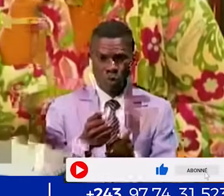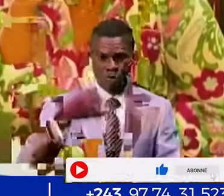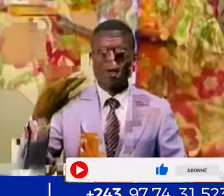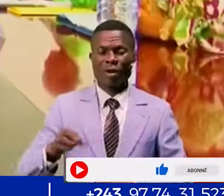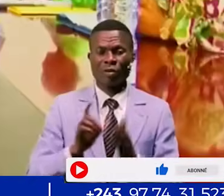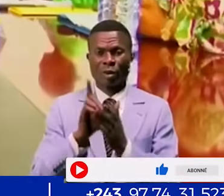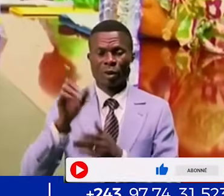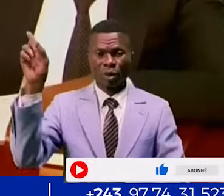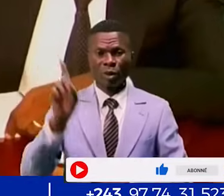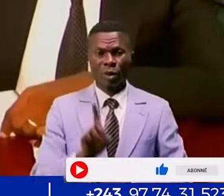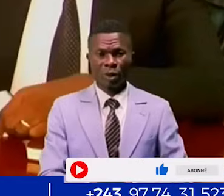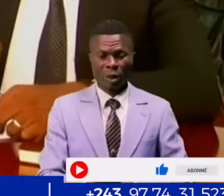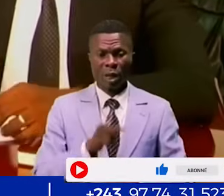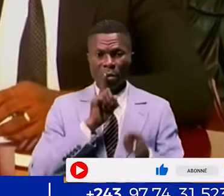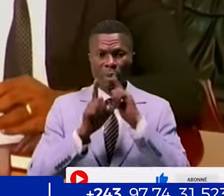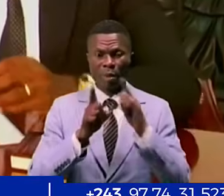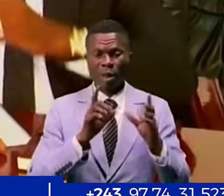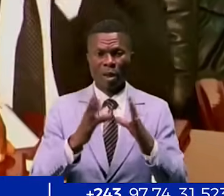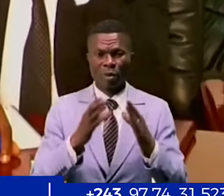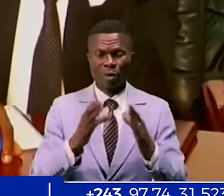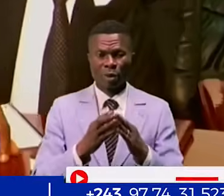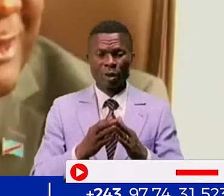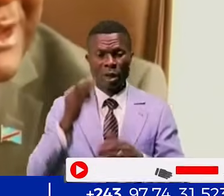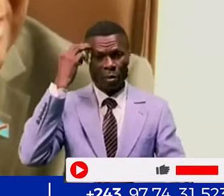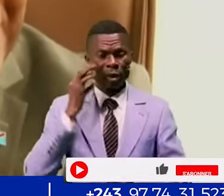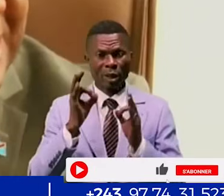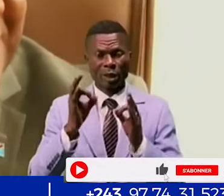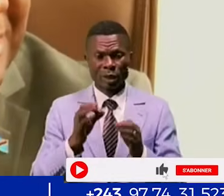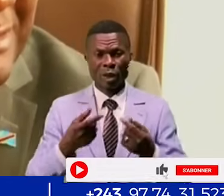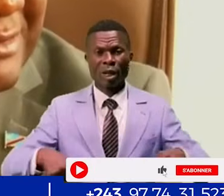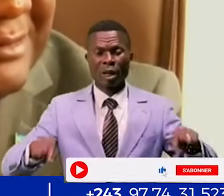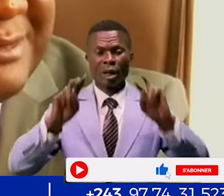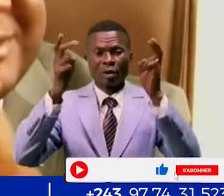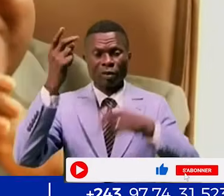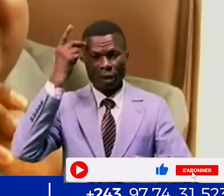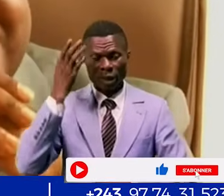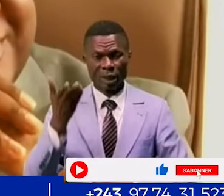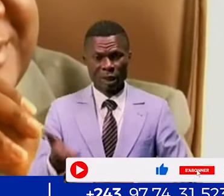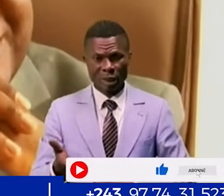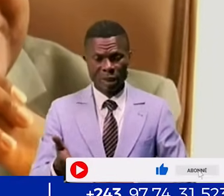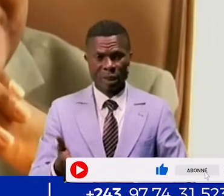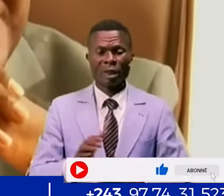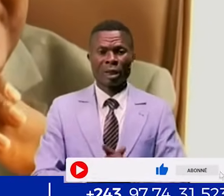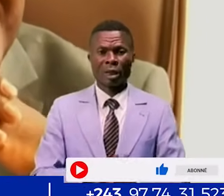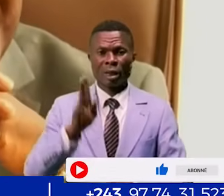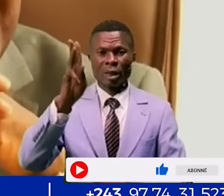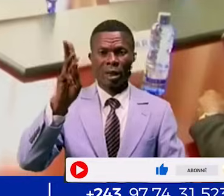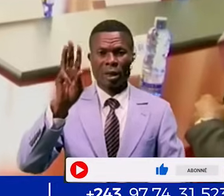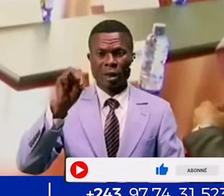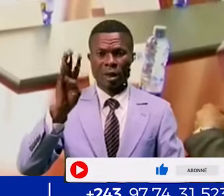développement est venue discuter avec le nouveau ministre de l'Urbanisme et de l'Habitat, Crispin